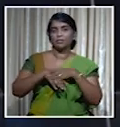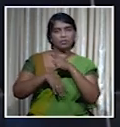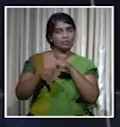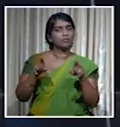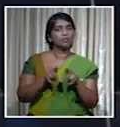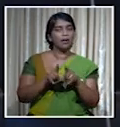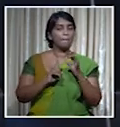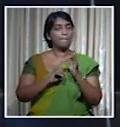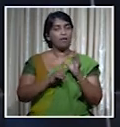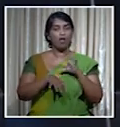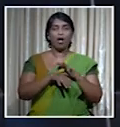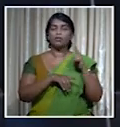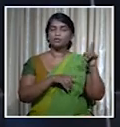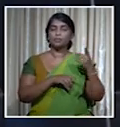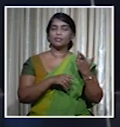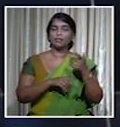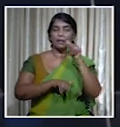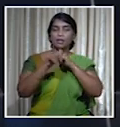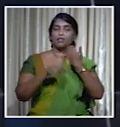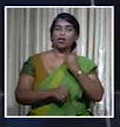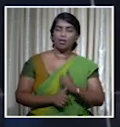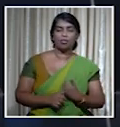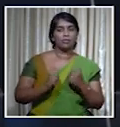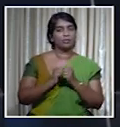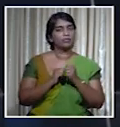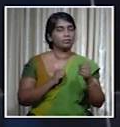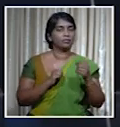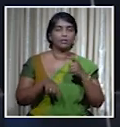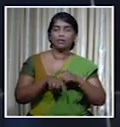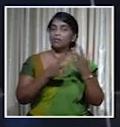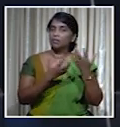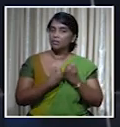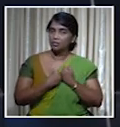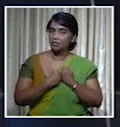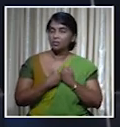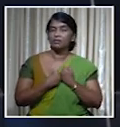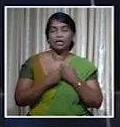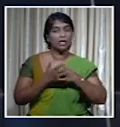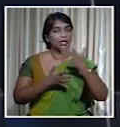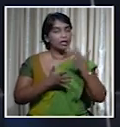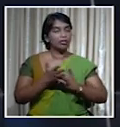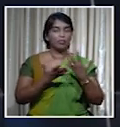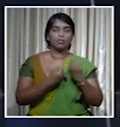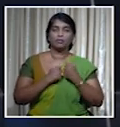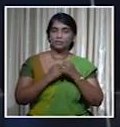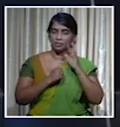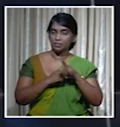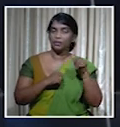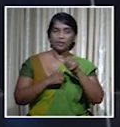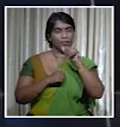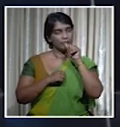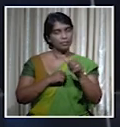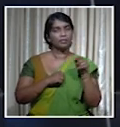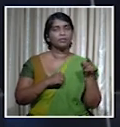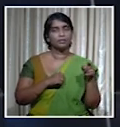තමයි පුද්ගලික රෝහල් වලින් තමයි සල්ලි කර්මයක් කර ගැනීමත්, ඒ අවශ්‍ය කරන වාර්තා ලබා ගැනීමත් සිද්ධ වෙන්නේ. ඉතින් ඇත්තටම